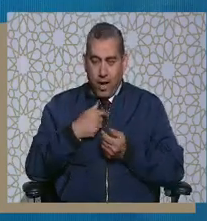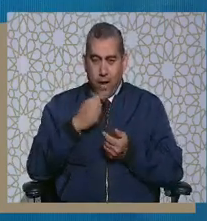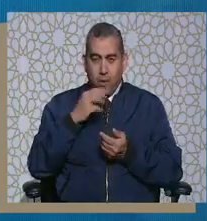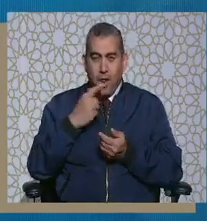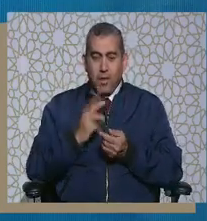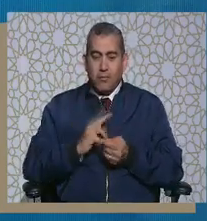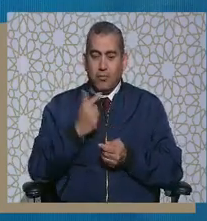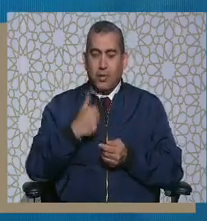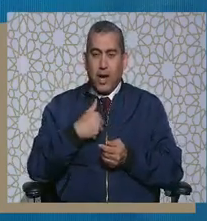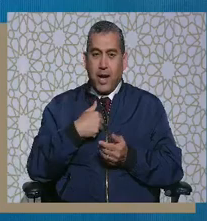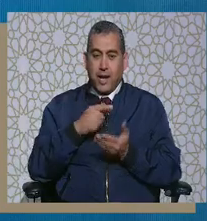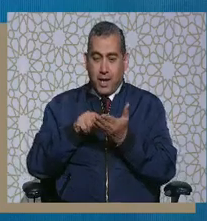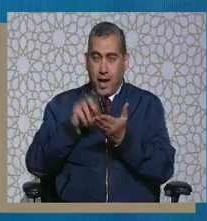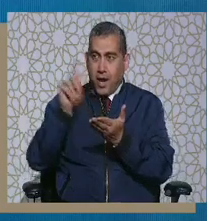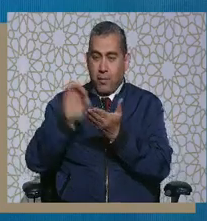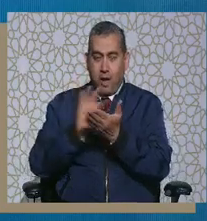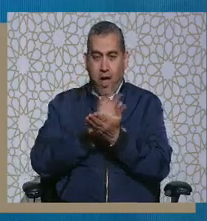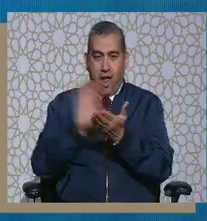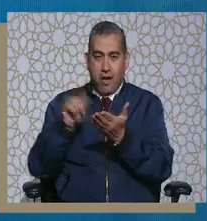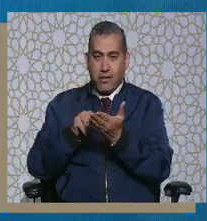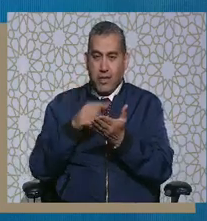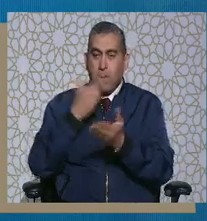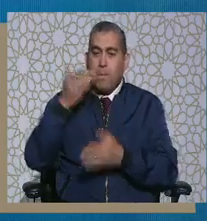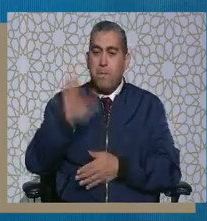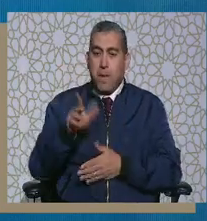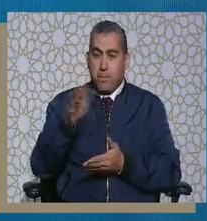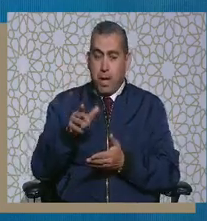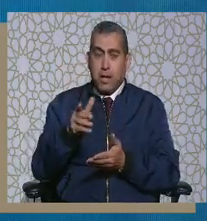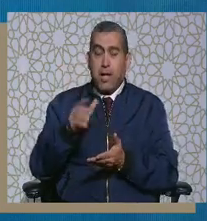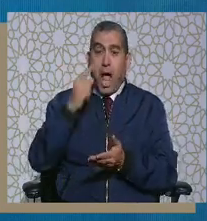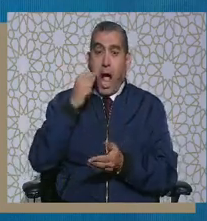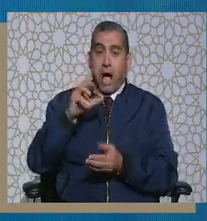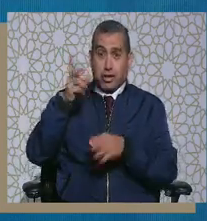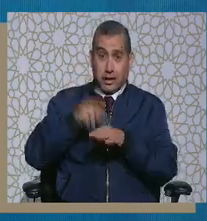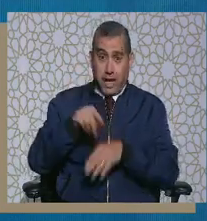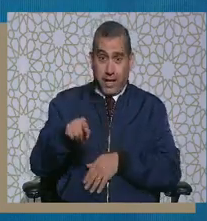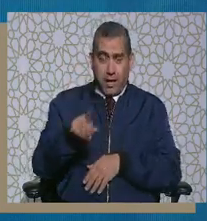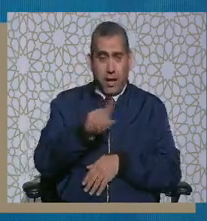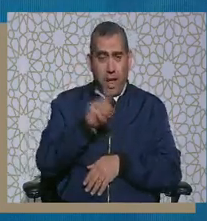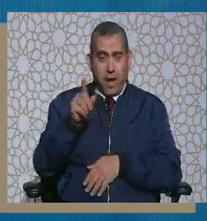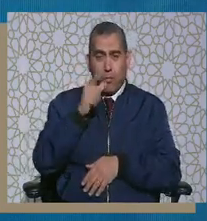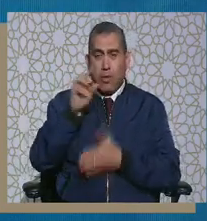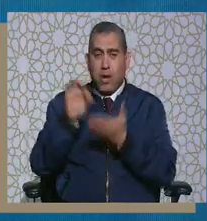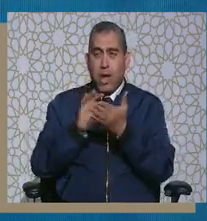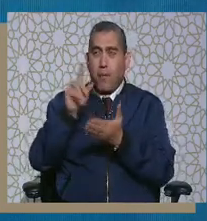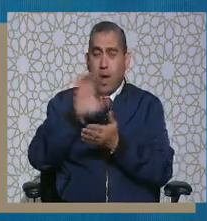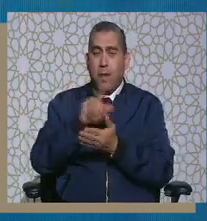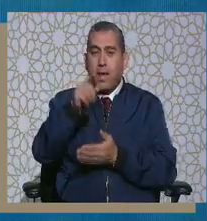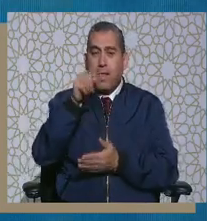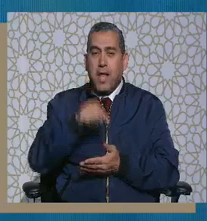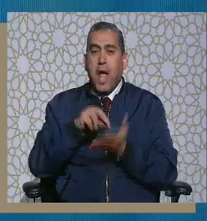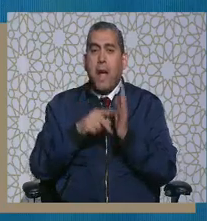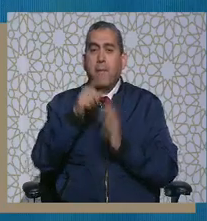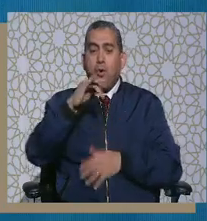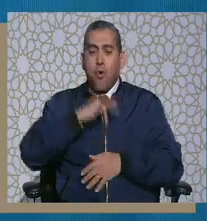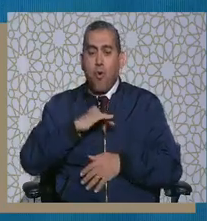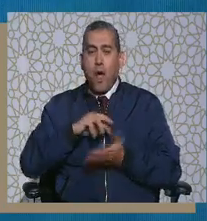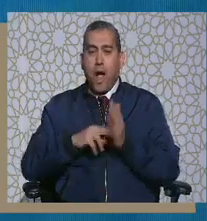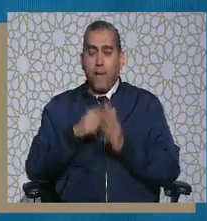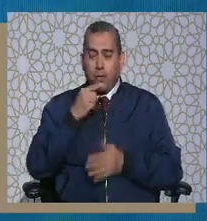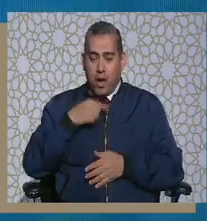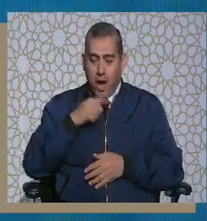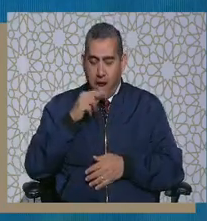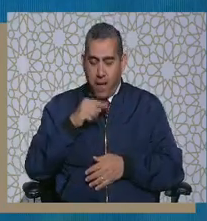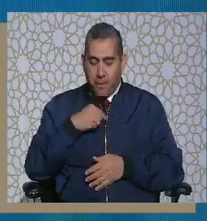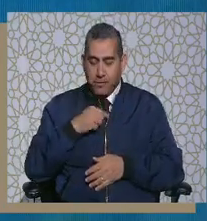مختلفه وتقرا الاقدار بقراءه من ان القدر ده جاء من عند اللطيف فقرا الامور بشكل مختلف